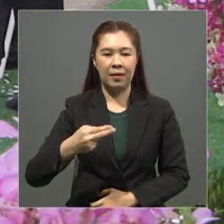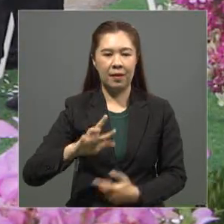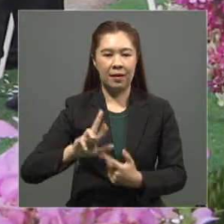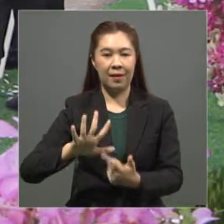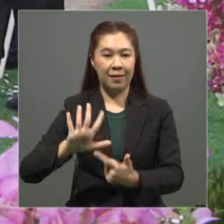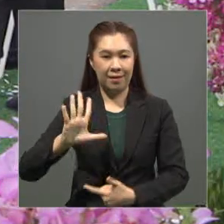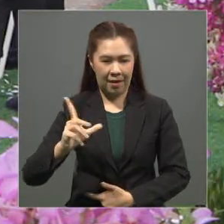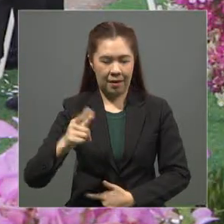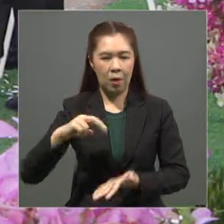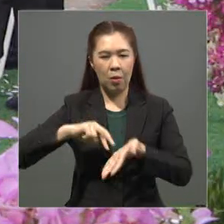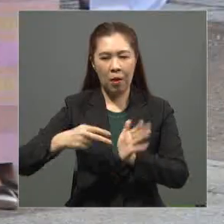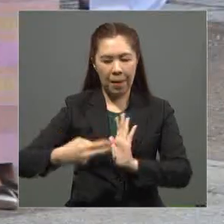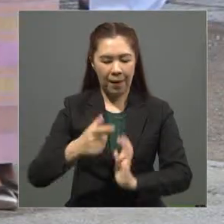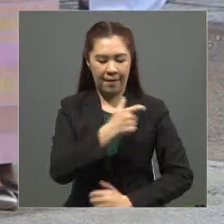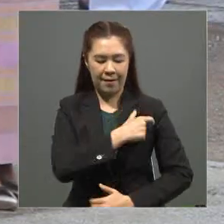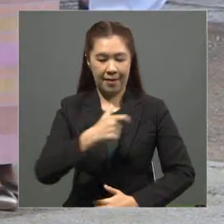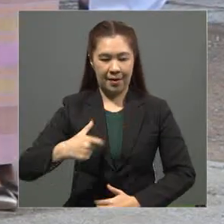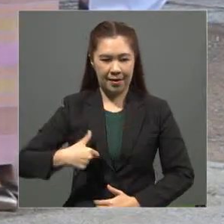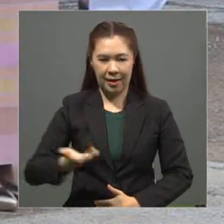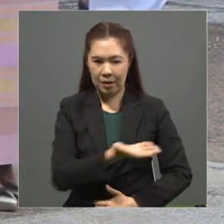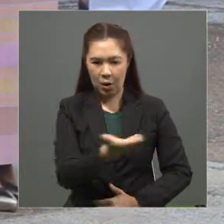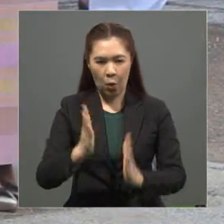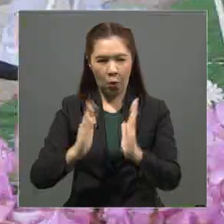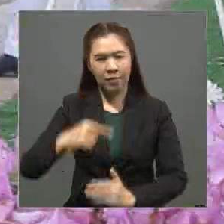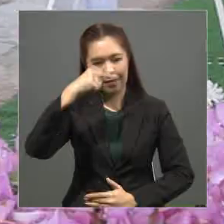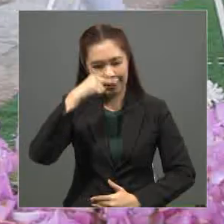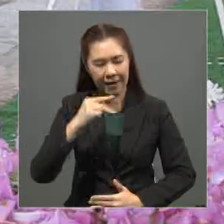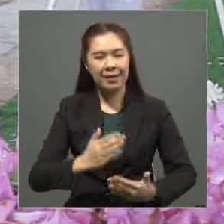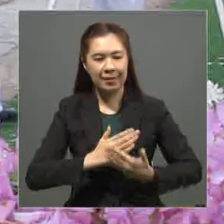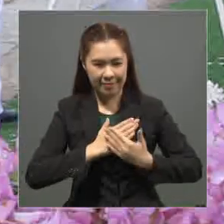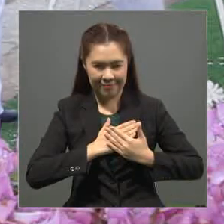มหากษัตริย์ผู้ทรงเป็นที่รักยิ่งของปวงชน